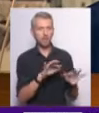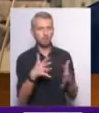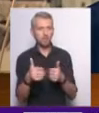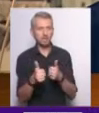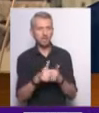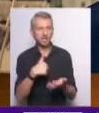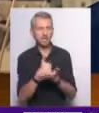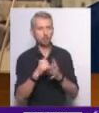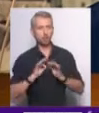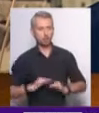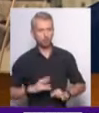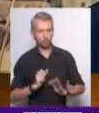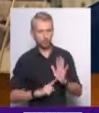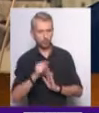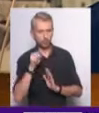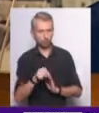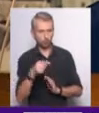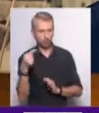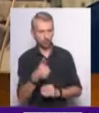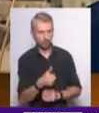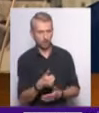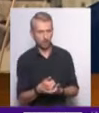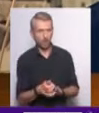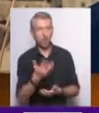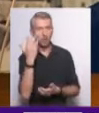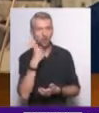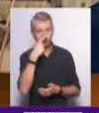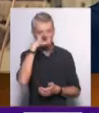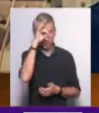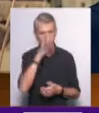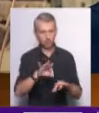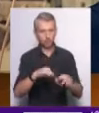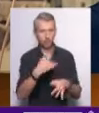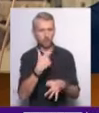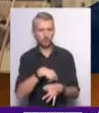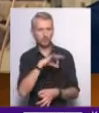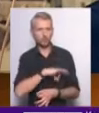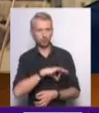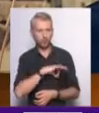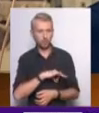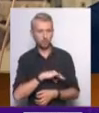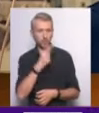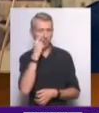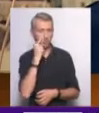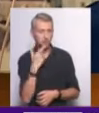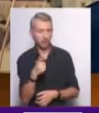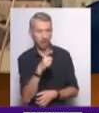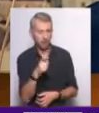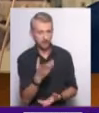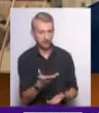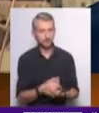Генеральною прокуратурою на початку цього тижня, коли поліцейські дозволяли собі застосовувати сльозогінний газ,